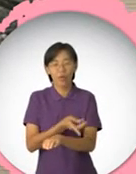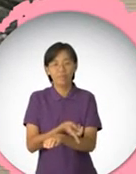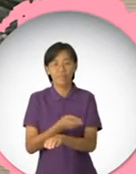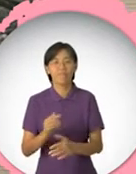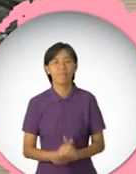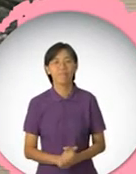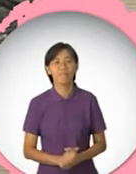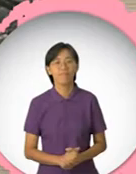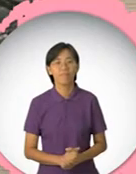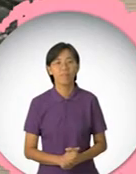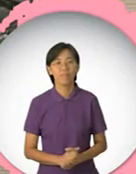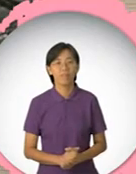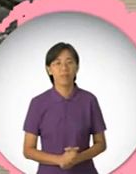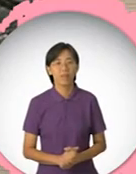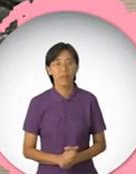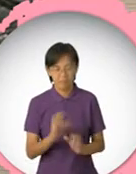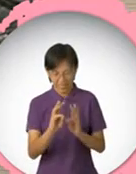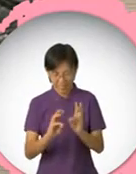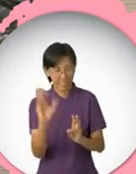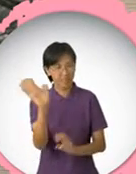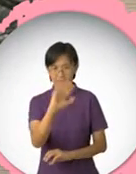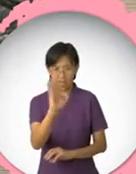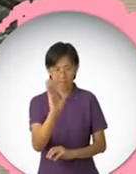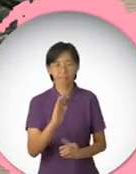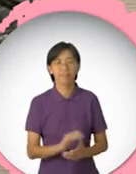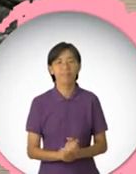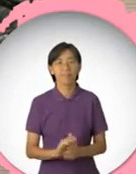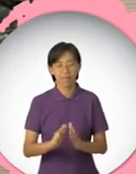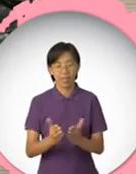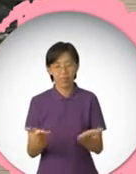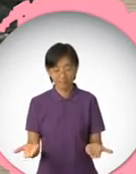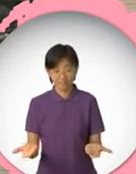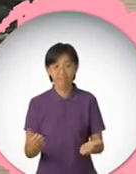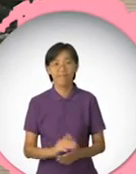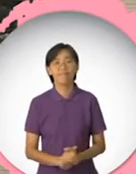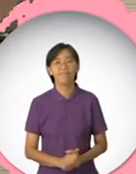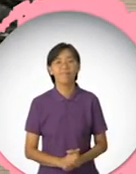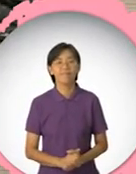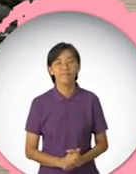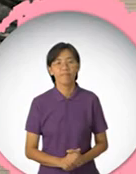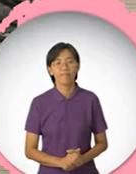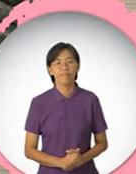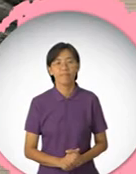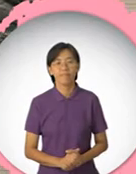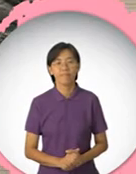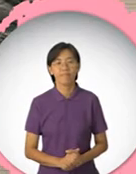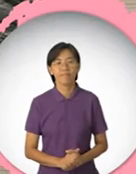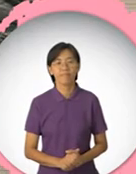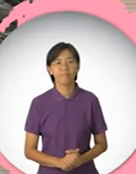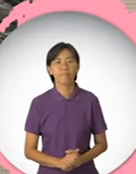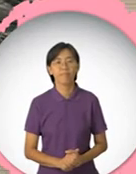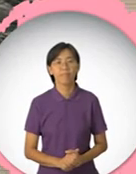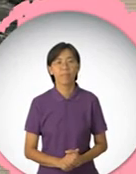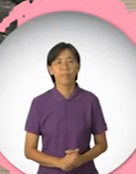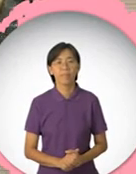จุดเดียวไหมนี่ได้ไหมคร ับ ได้ค่ะรีบต่อเลยค่ะ มันก็จะหดตัวกลับมาหน่อย นิดหน่อยค่ะ